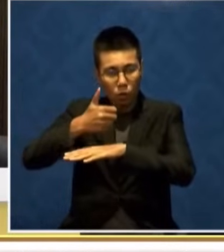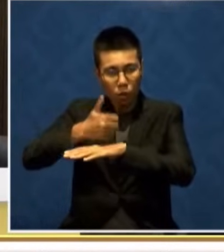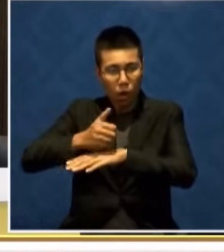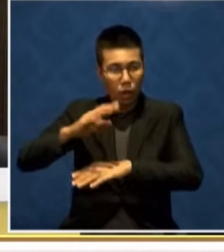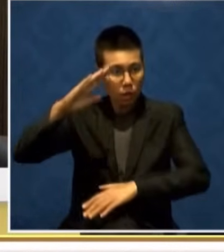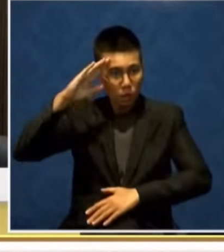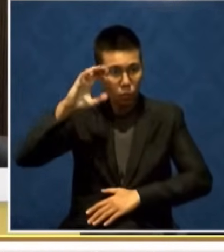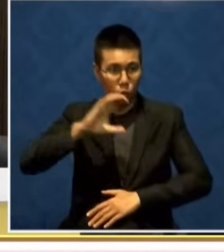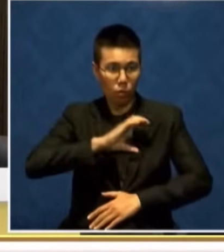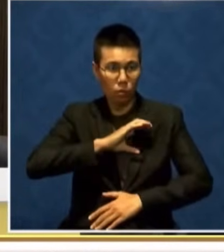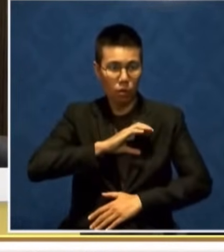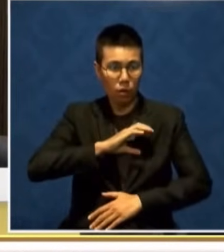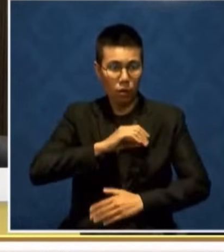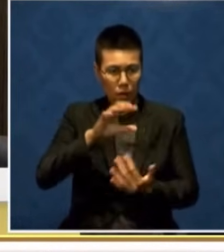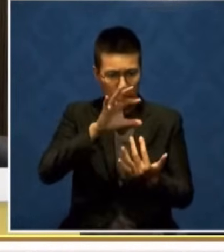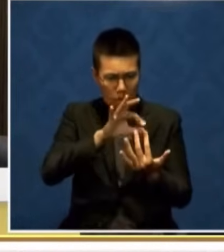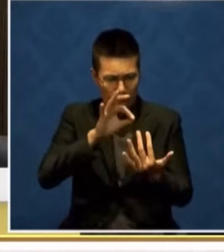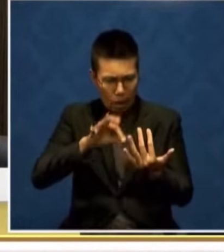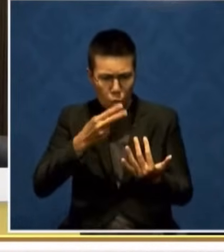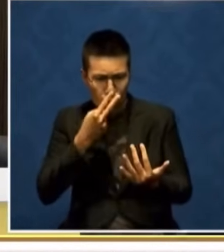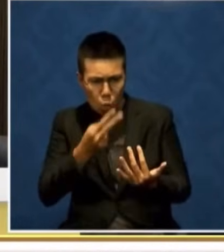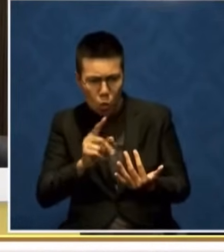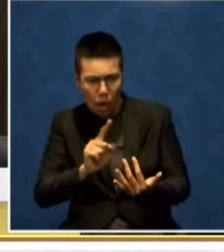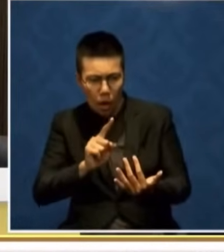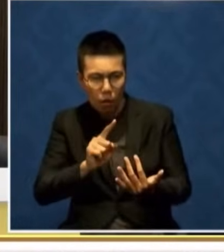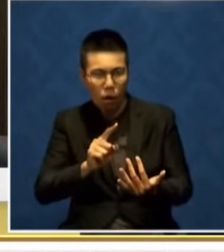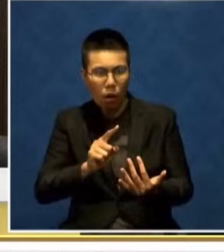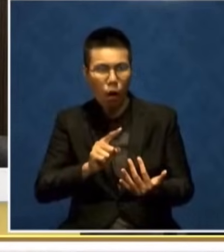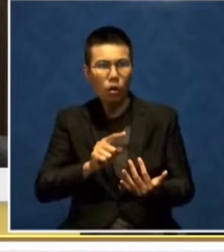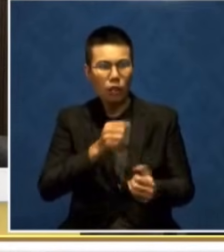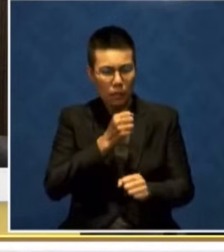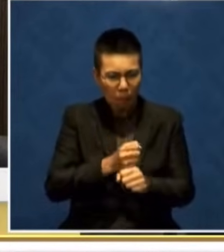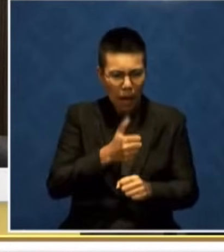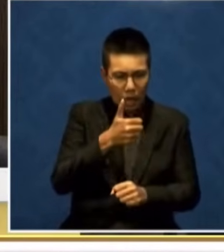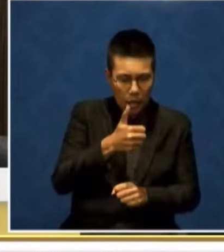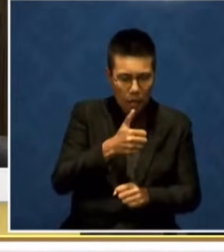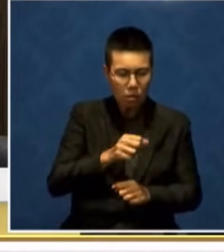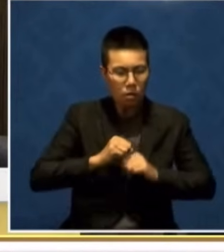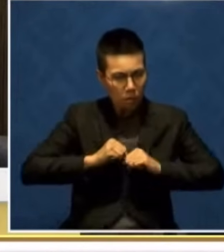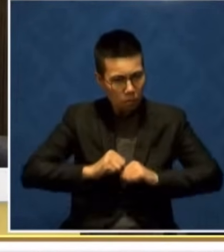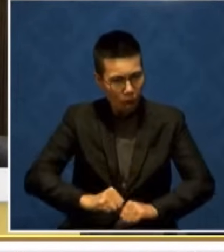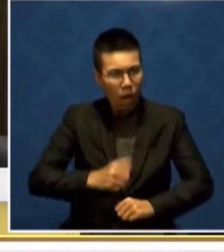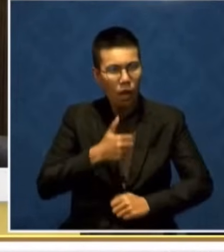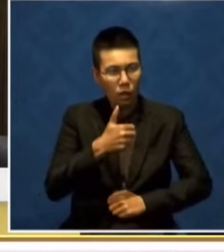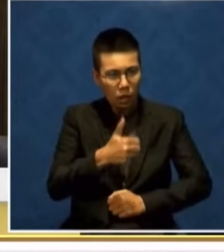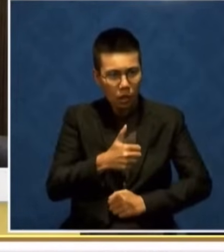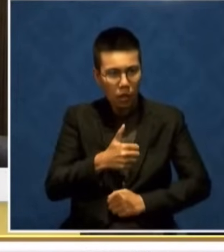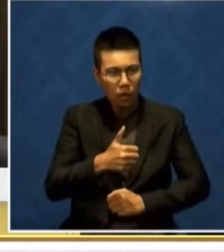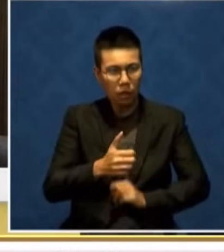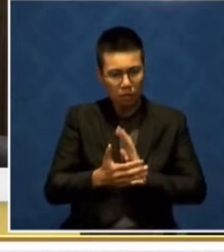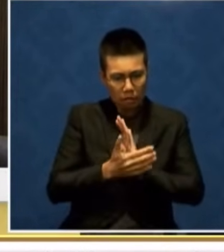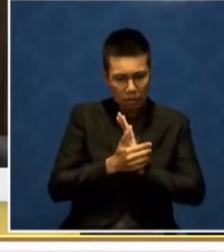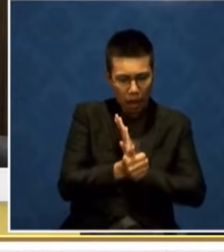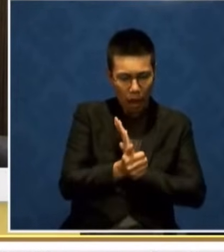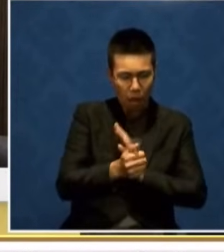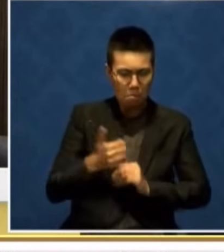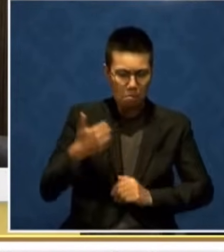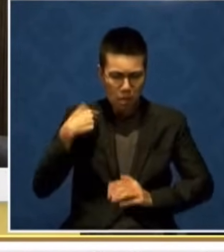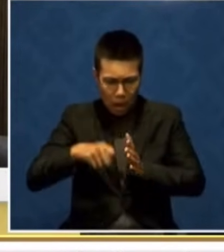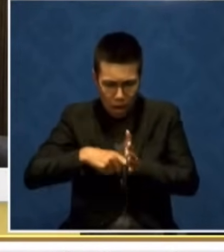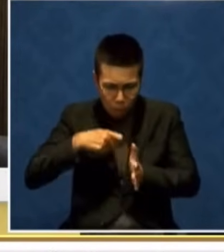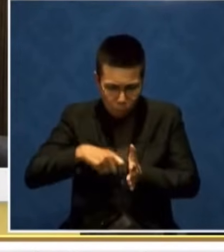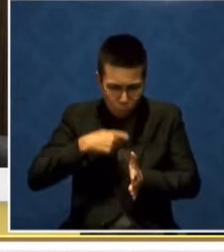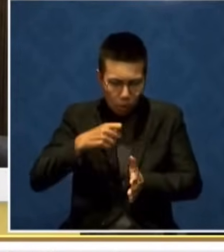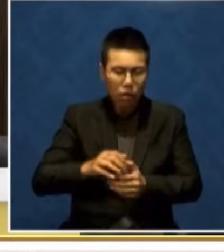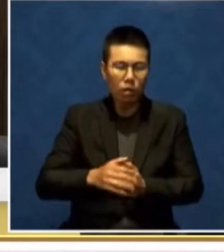เลือกจากความสามารถครับเป็นการเลือกที่มีการใช้เหตุผลที่เป็นไปเพื่อประโยชน์